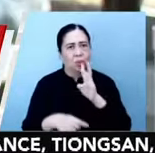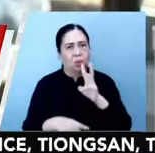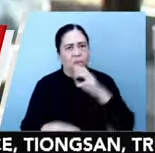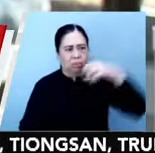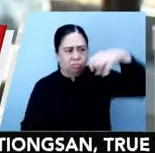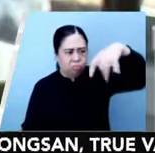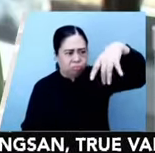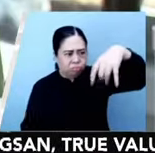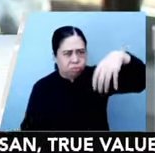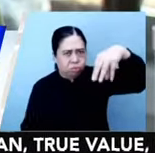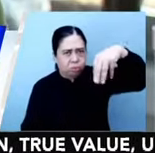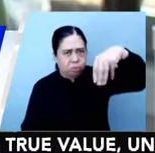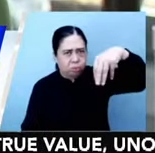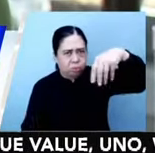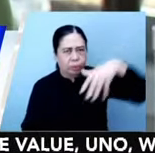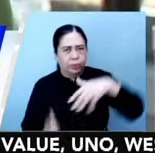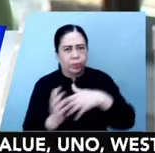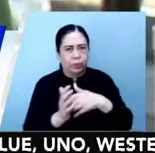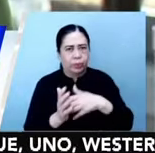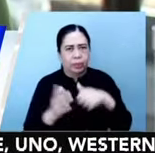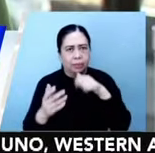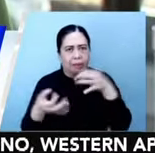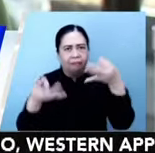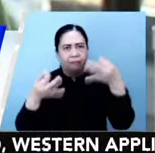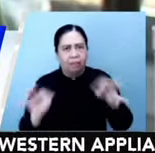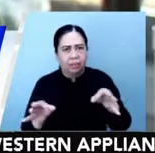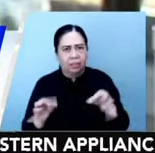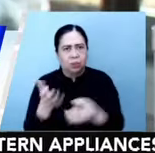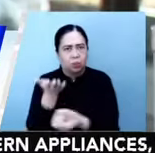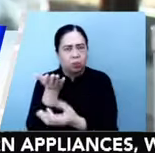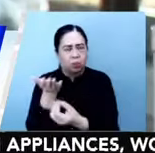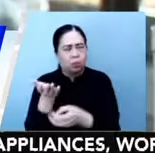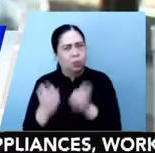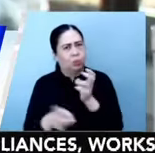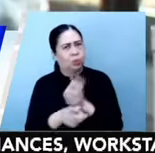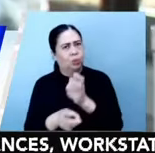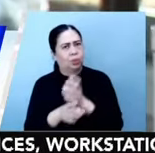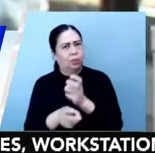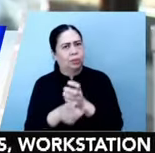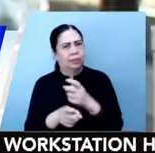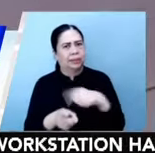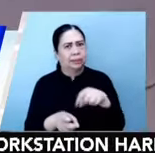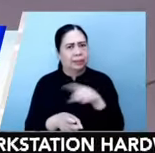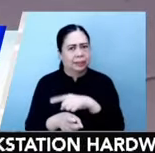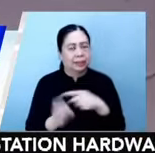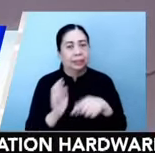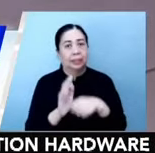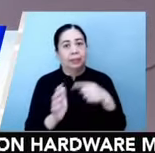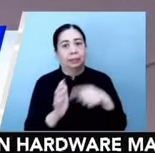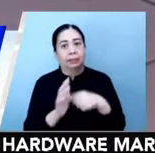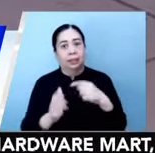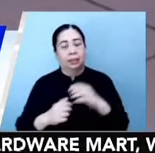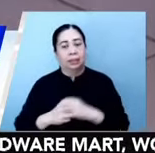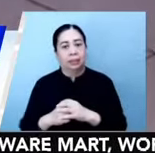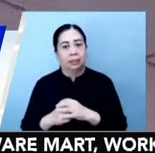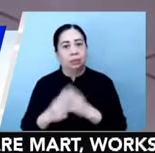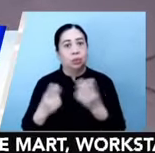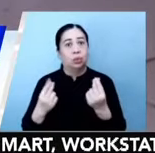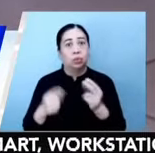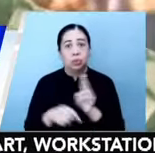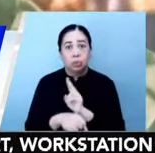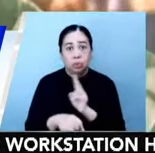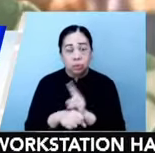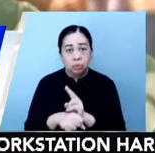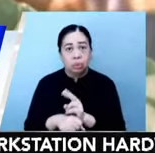lalo na pag hindi pa kami tapos magloto, ganun, nahihirapan sila dyan. Minsan ngayon yung ginagamit namin yung mineral na